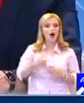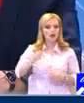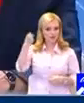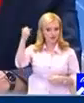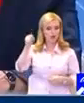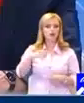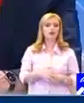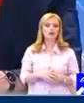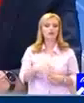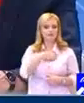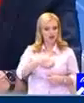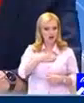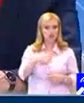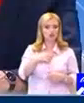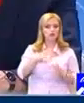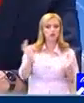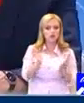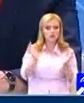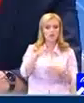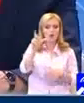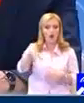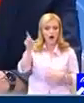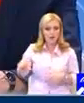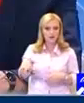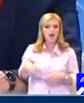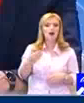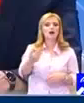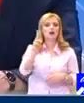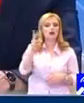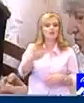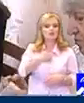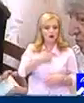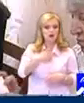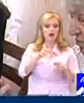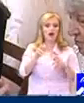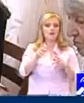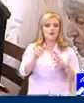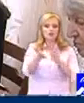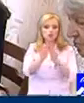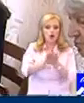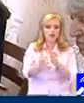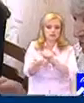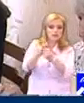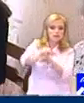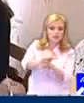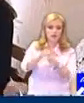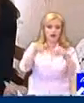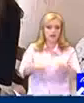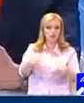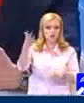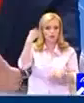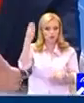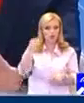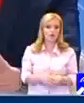a încuraja oamenii, cei care vor ca lucrurile să se schimbe. Acum oamenii știu că există șanse de